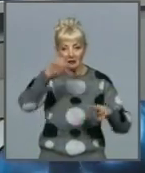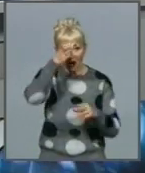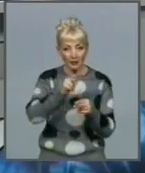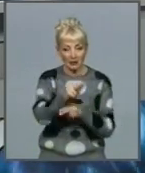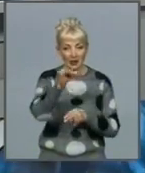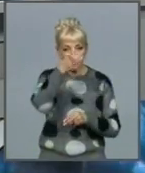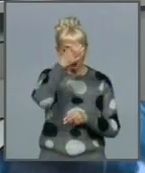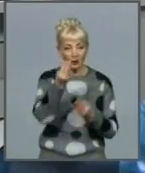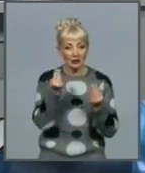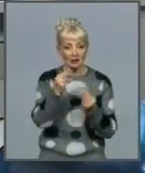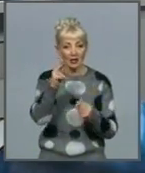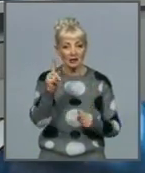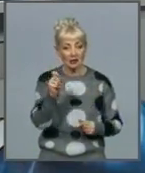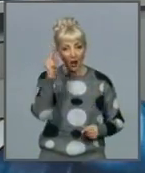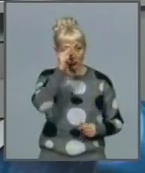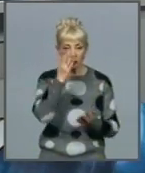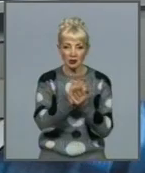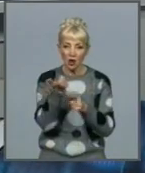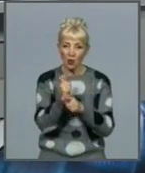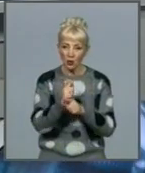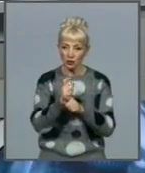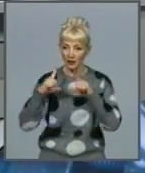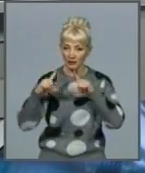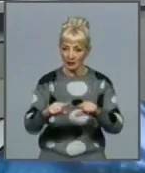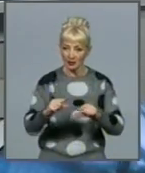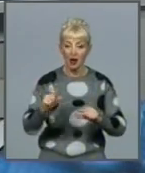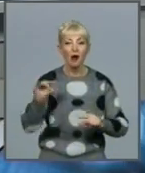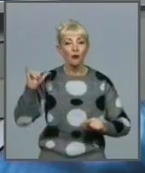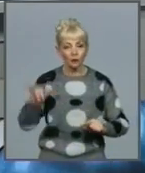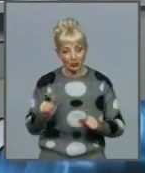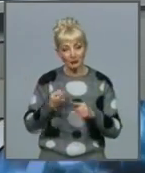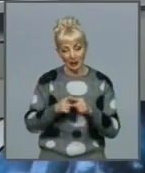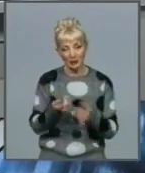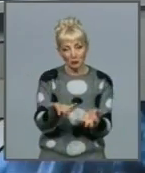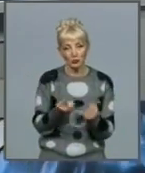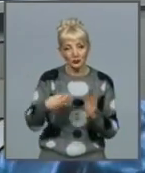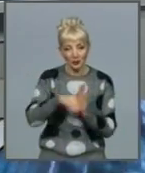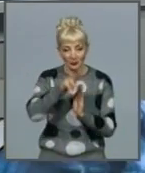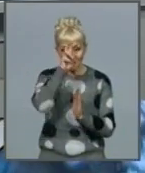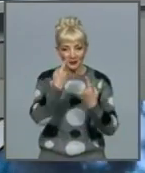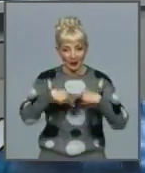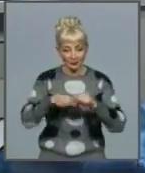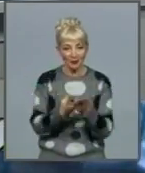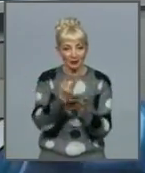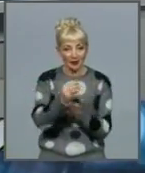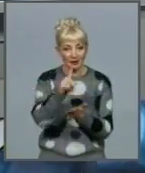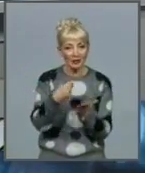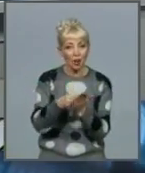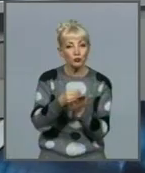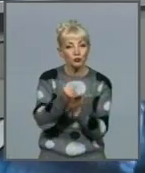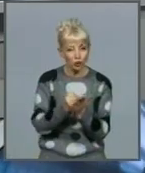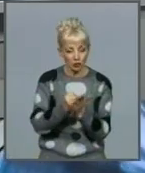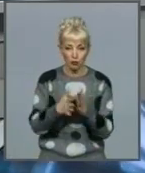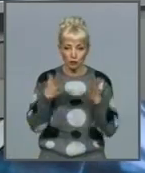надто низькою. Саме тому в університетах беруть хабарі. До того ж, держава платить за бюджетників значно більші гроші. Подробиці знають